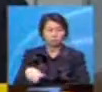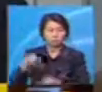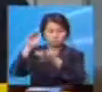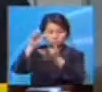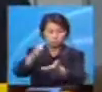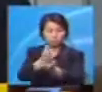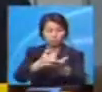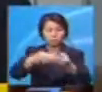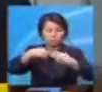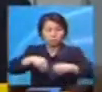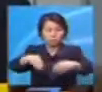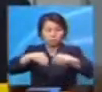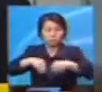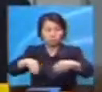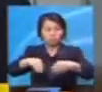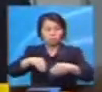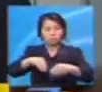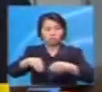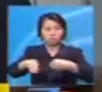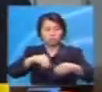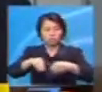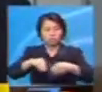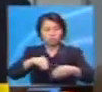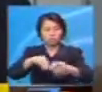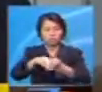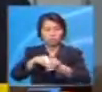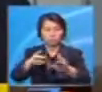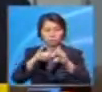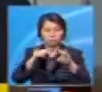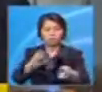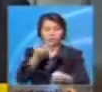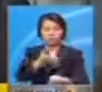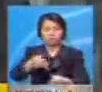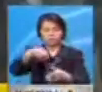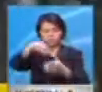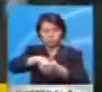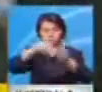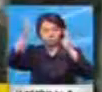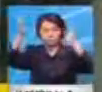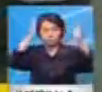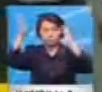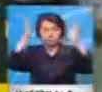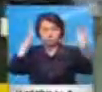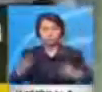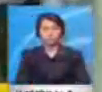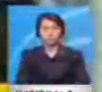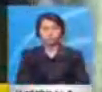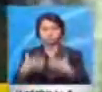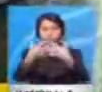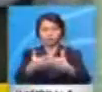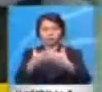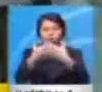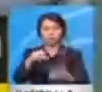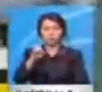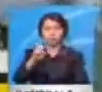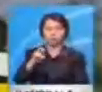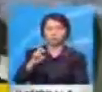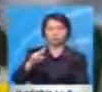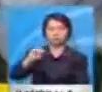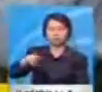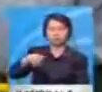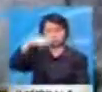partner to sell our prodcts in the Mar we will launch the prod also in Malaysia kilang aviap di Johor yang